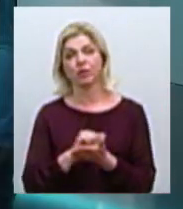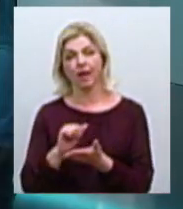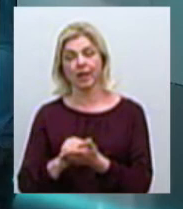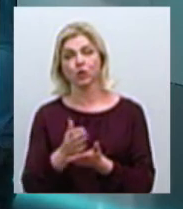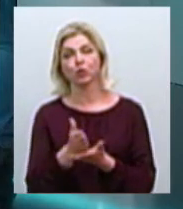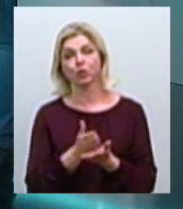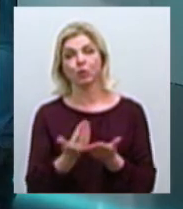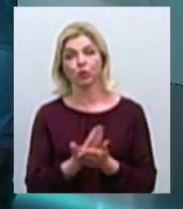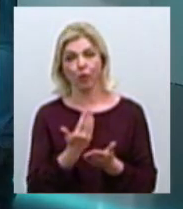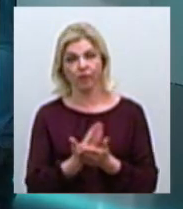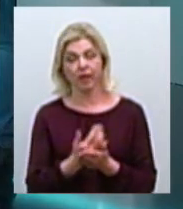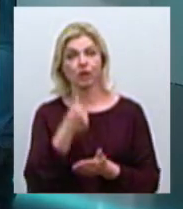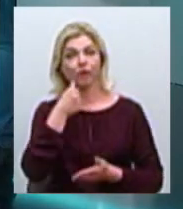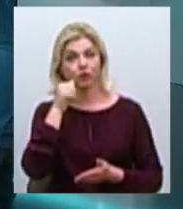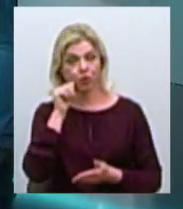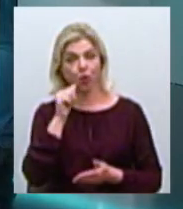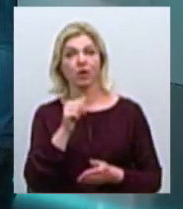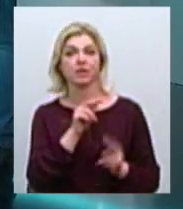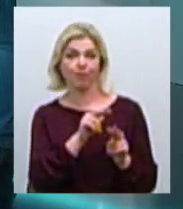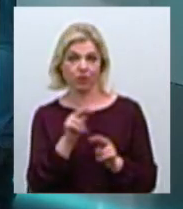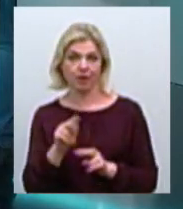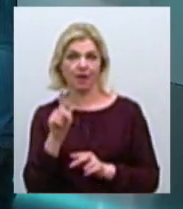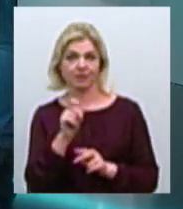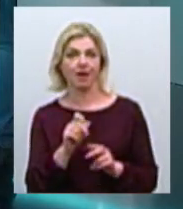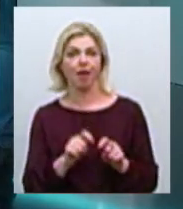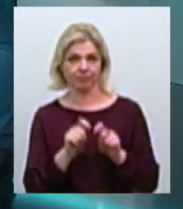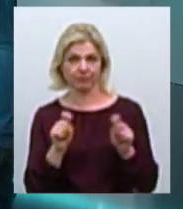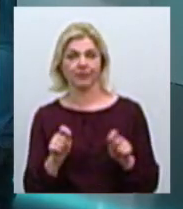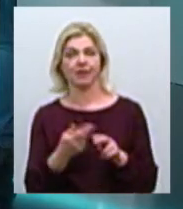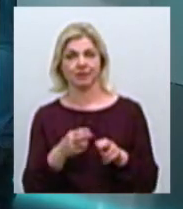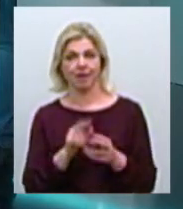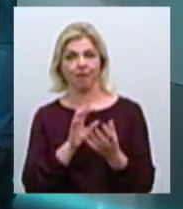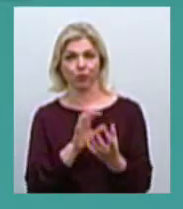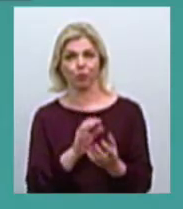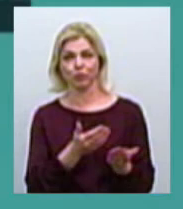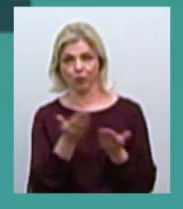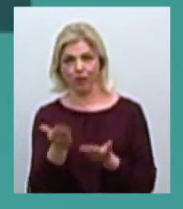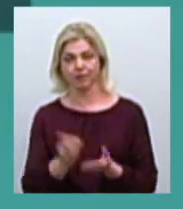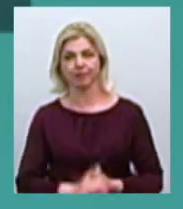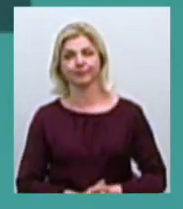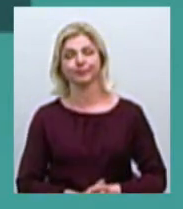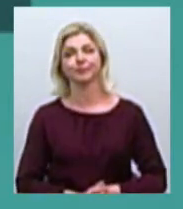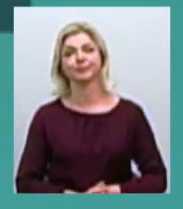котрі вчора безпосередньо спостерігали за презентацією автобусів. Будь ласка.